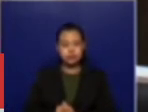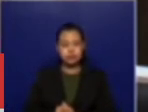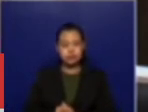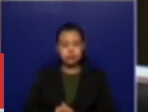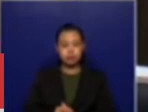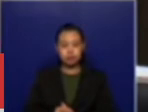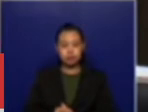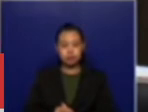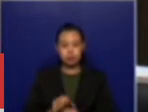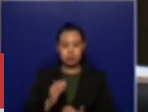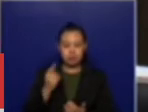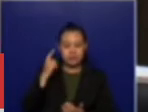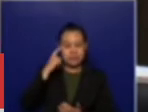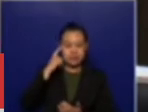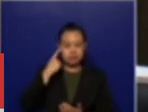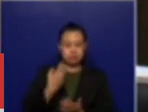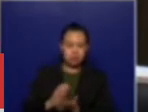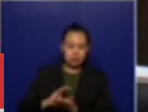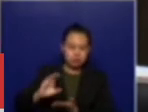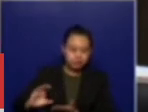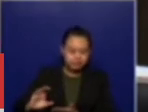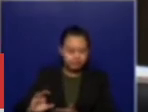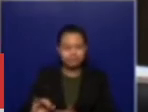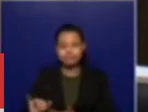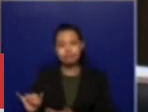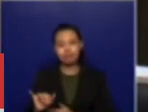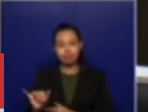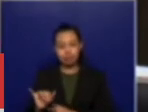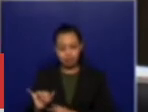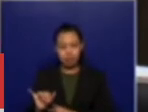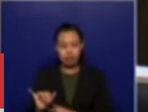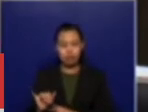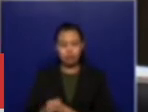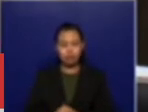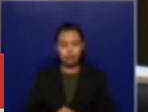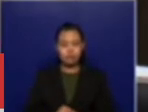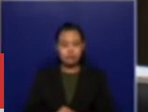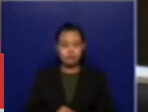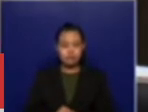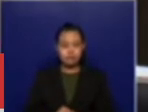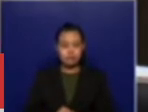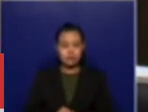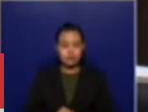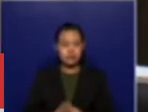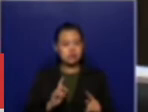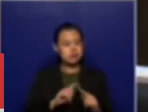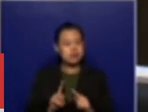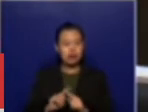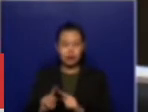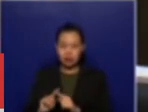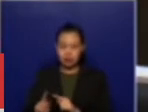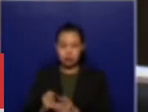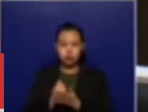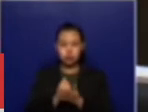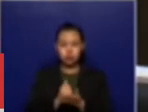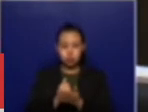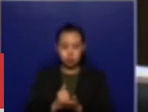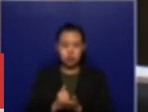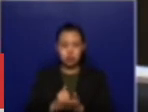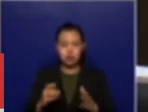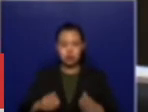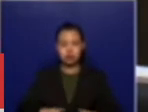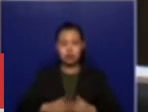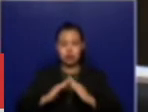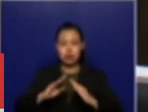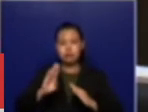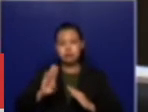การลงทุนครับเพราะนั้นปัจจัยเกื้อกูลนะครับประกอบกับแรงจูงใจของ BOI เนี่ยนะครับก็ท